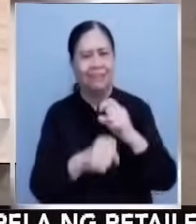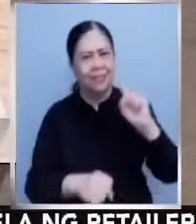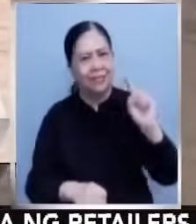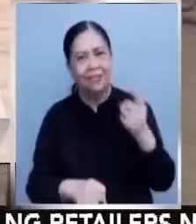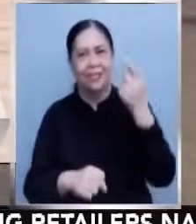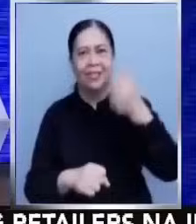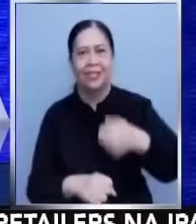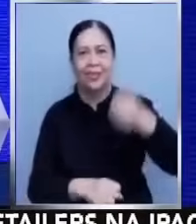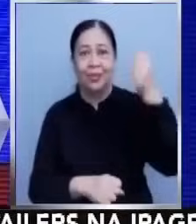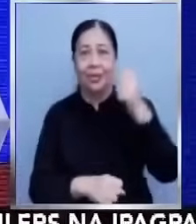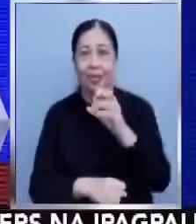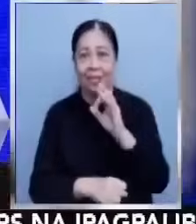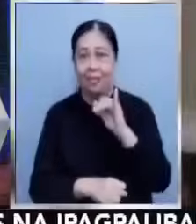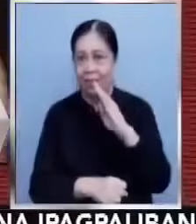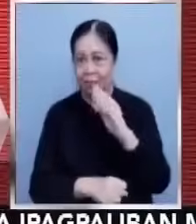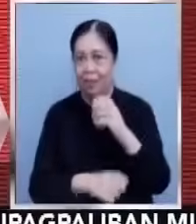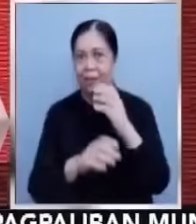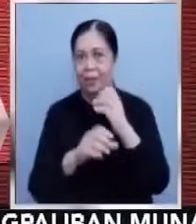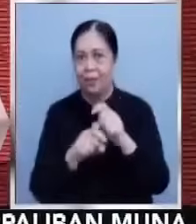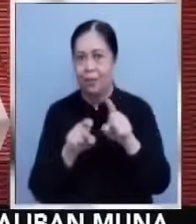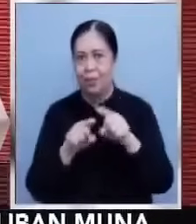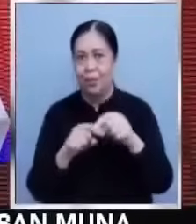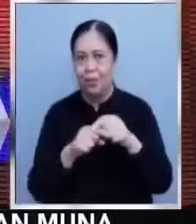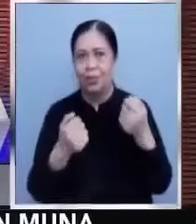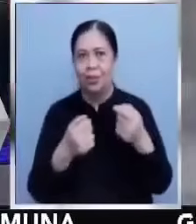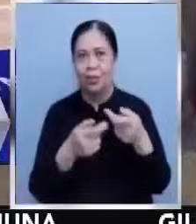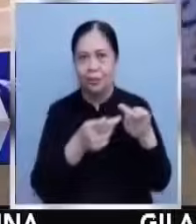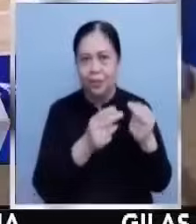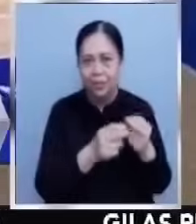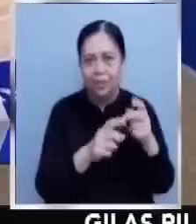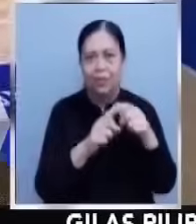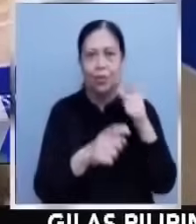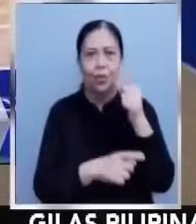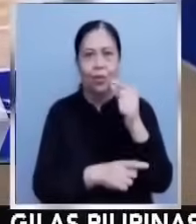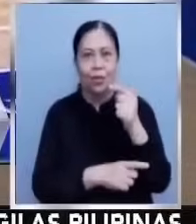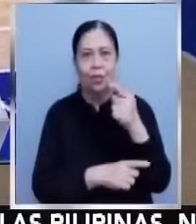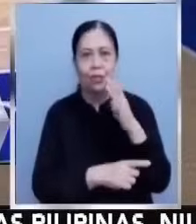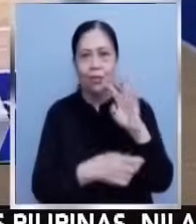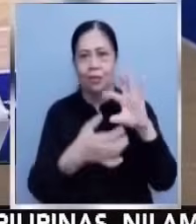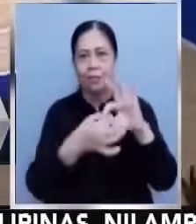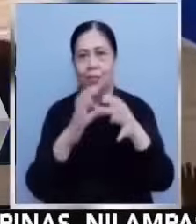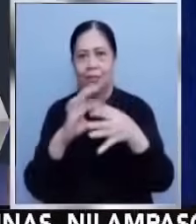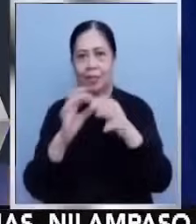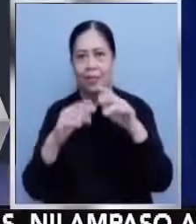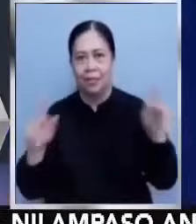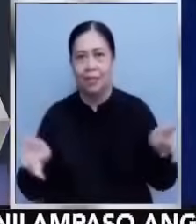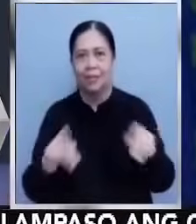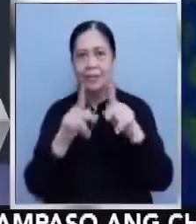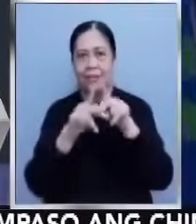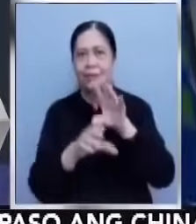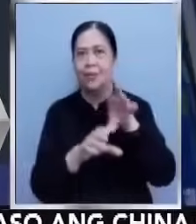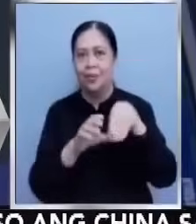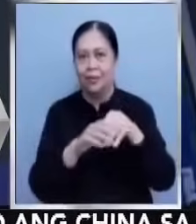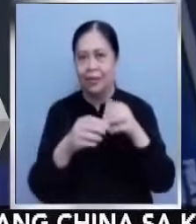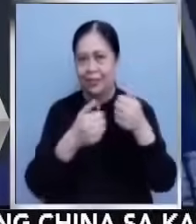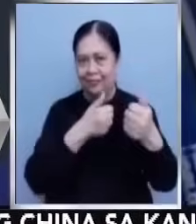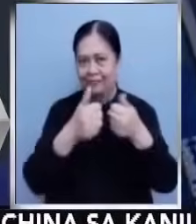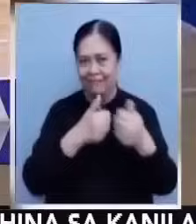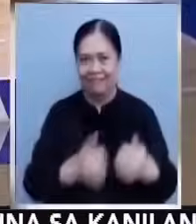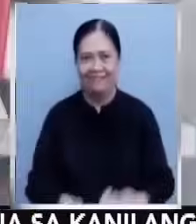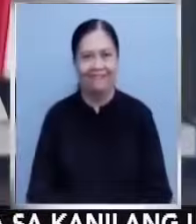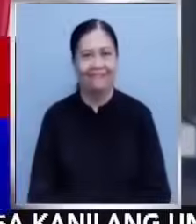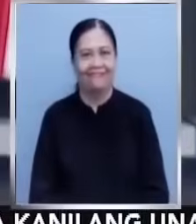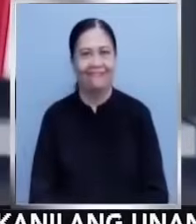at nakakuha rin ng slot para sa 2024 Paris Olympics qualifying tournament.